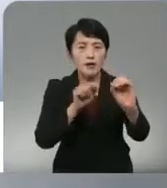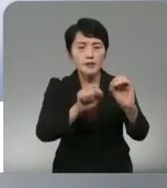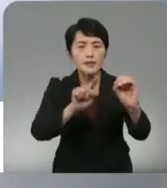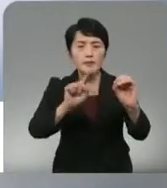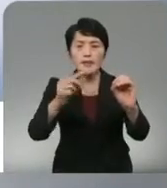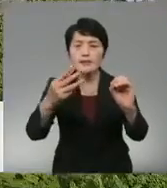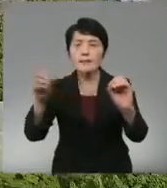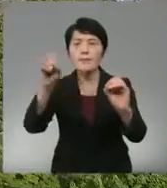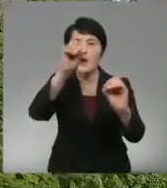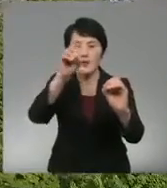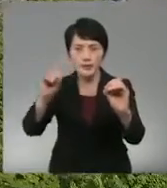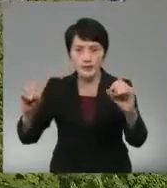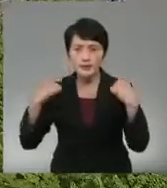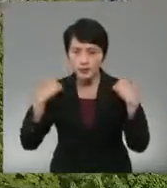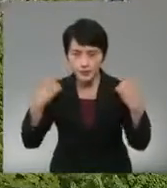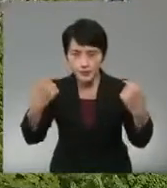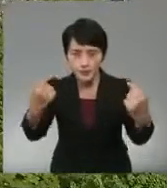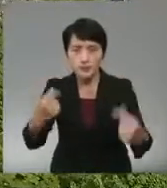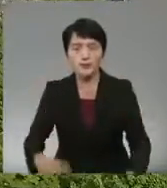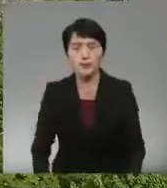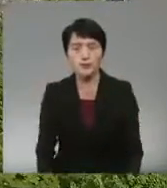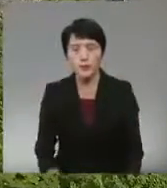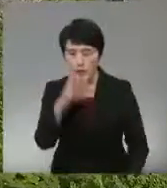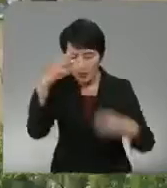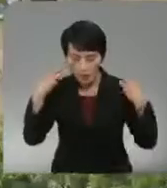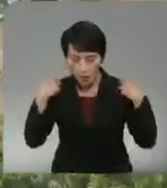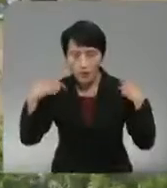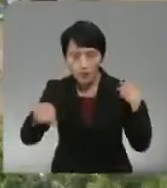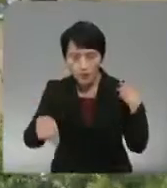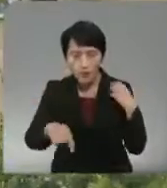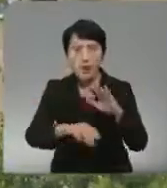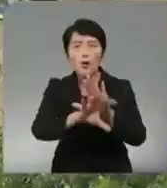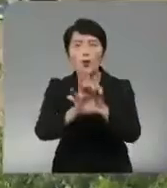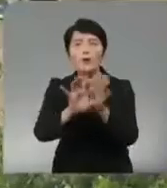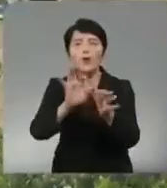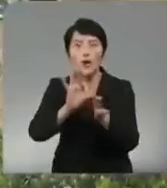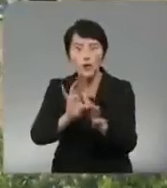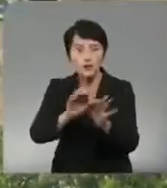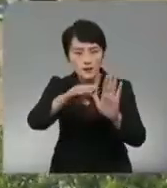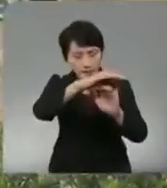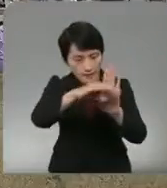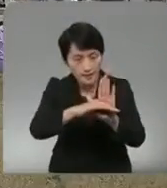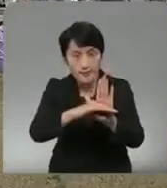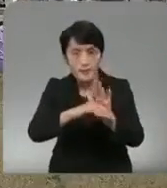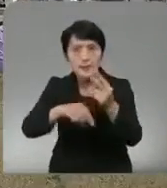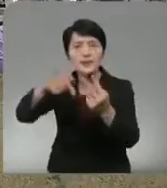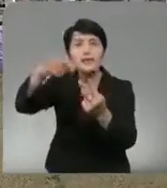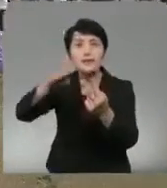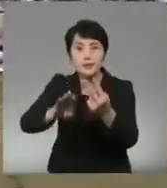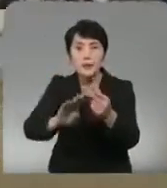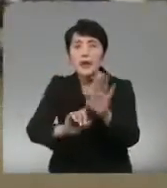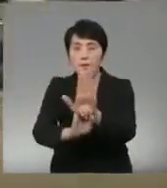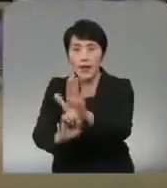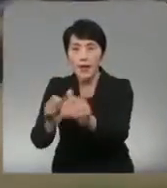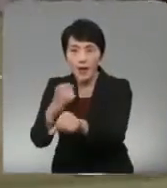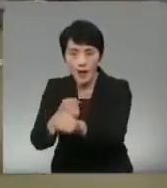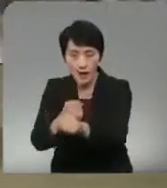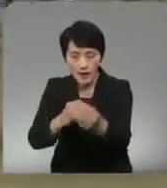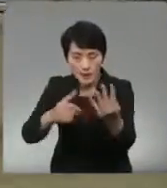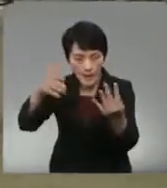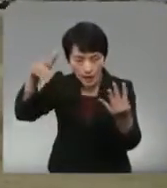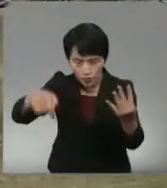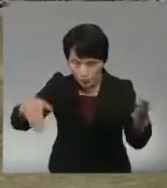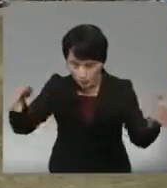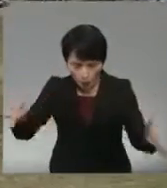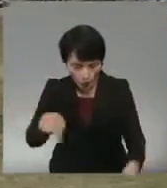dès le lendemain. Les autorités sanitaires discuteront de ce calendrier compte tenu du bilan épidémique et de la capacité